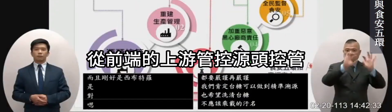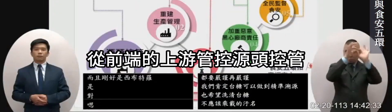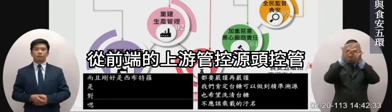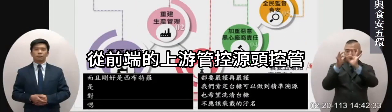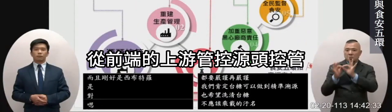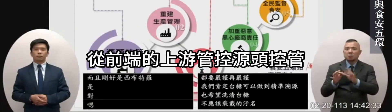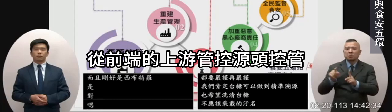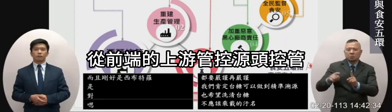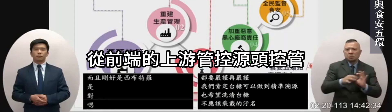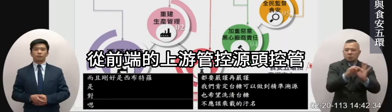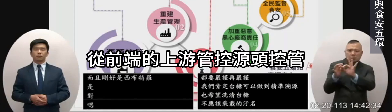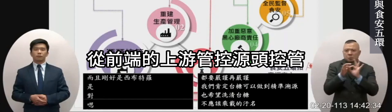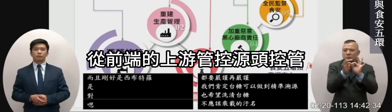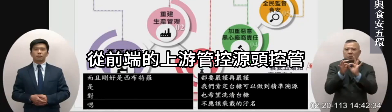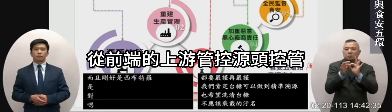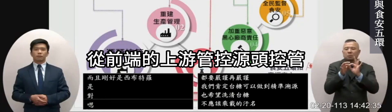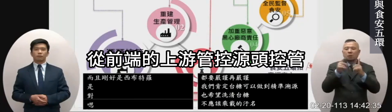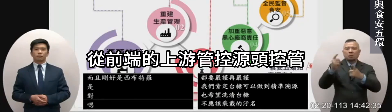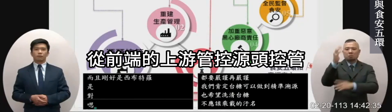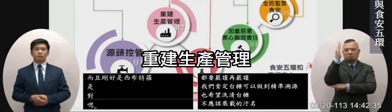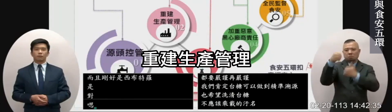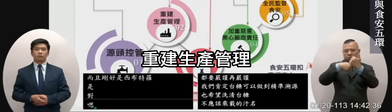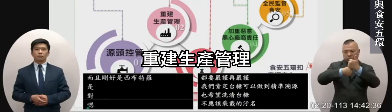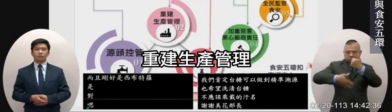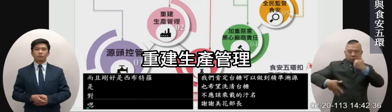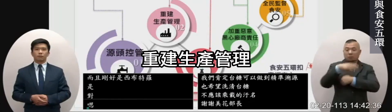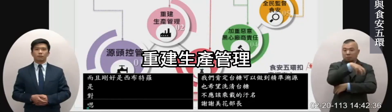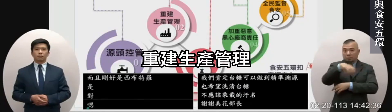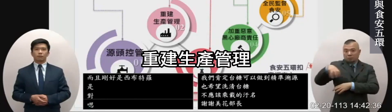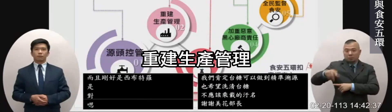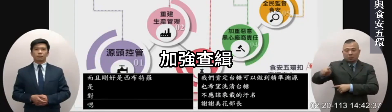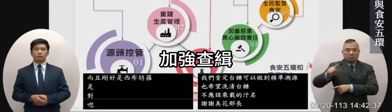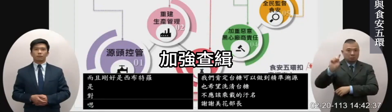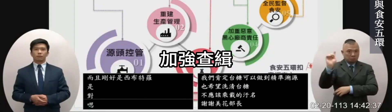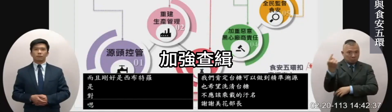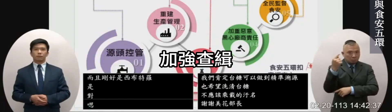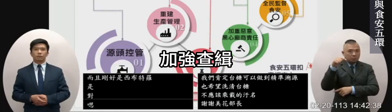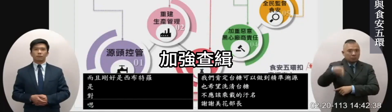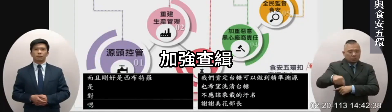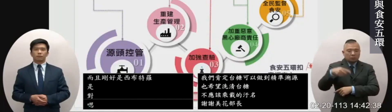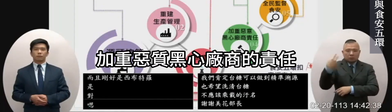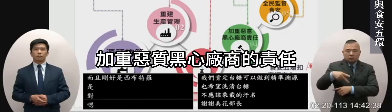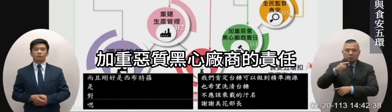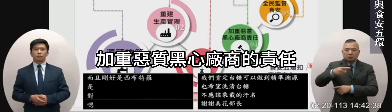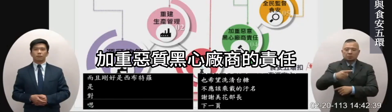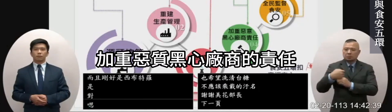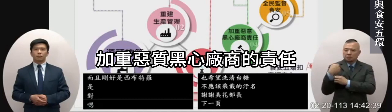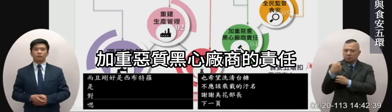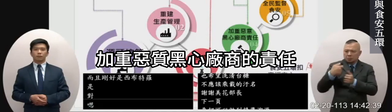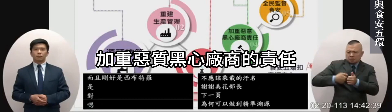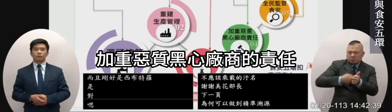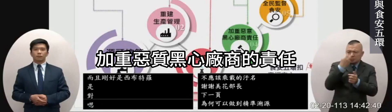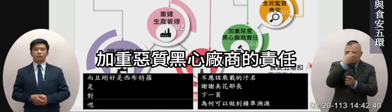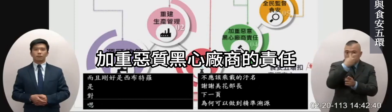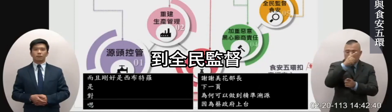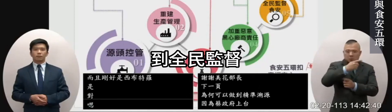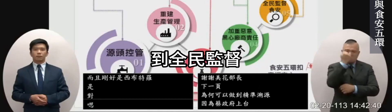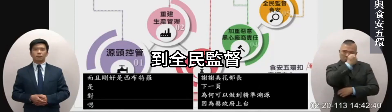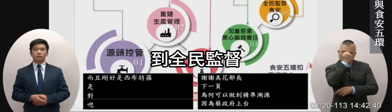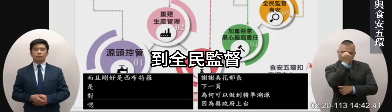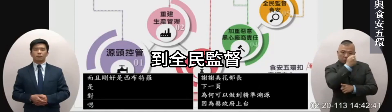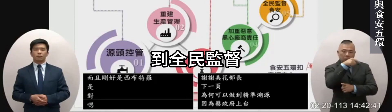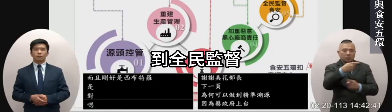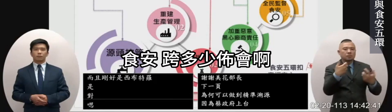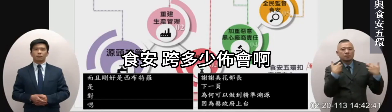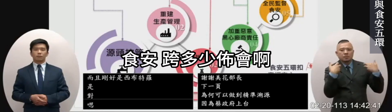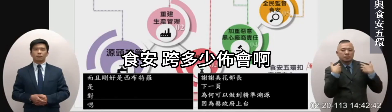从前端的上游管控、源头控管、重建生产管理、加强查缉、加重遏止黑心厂商的责任，到全